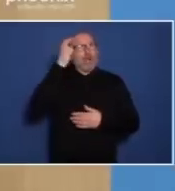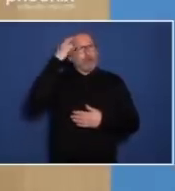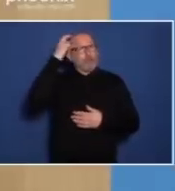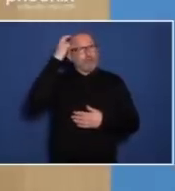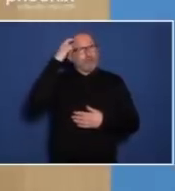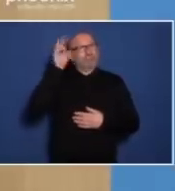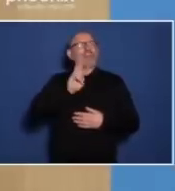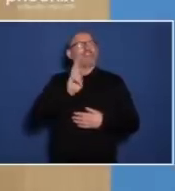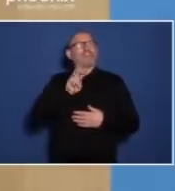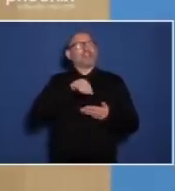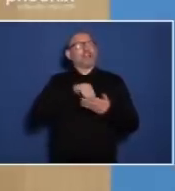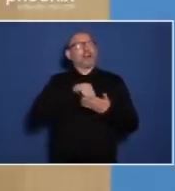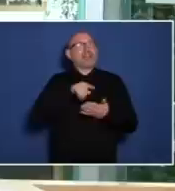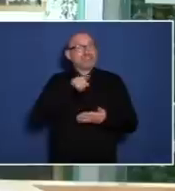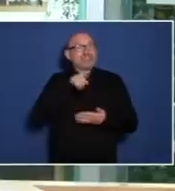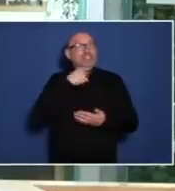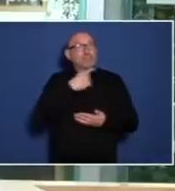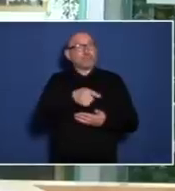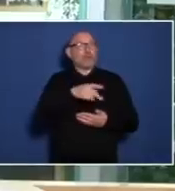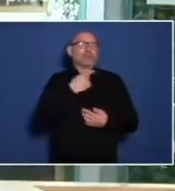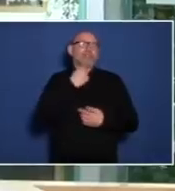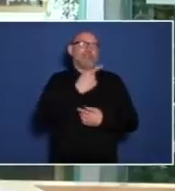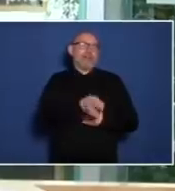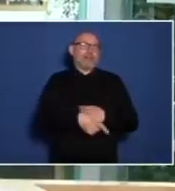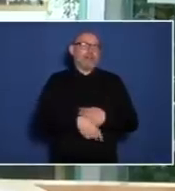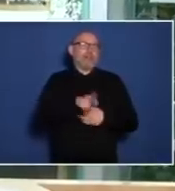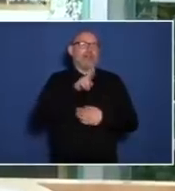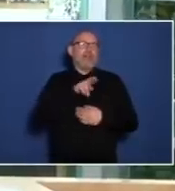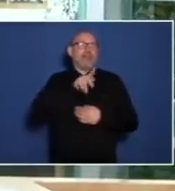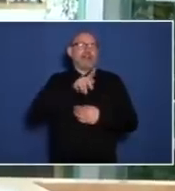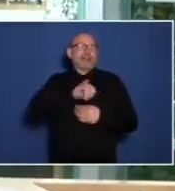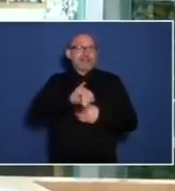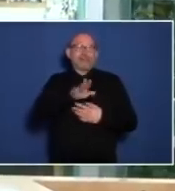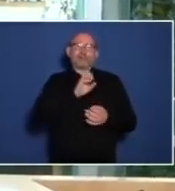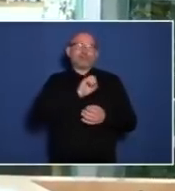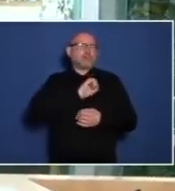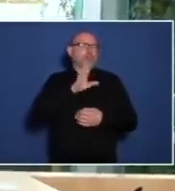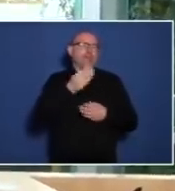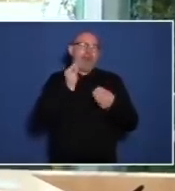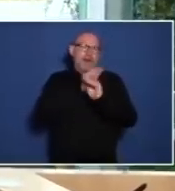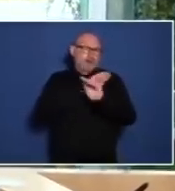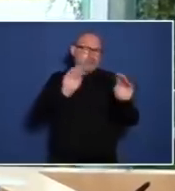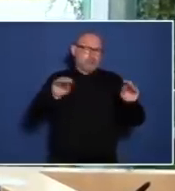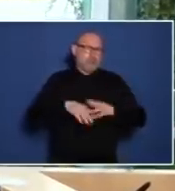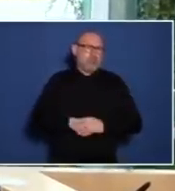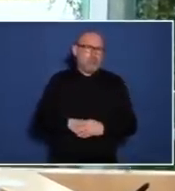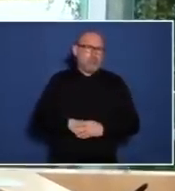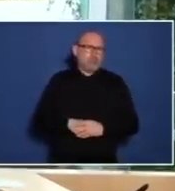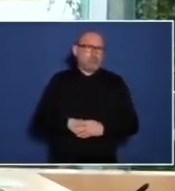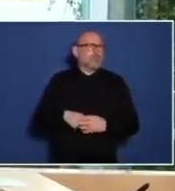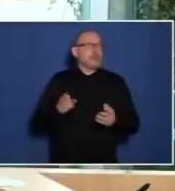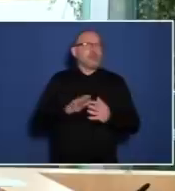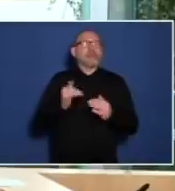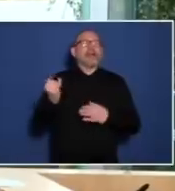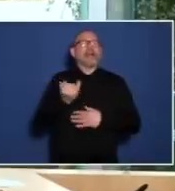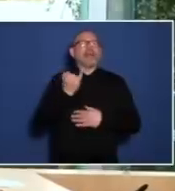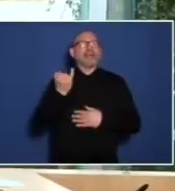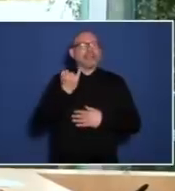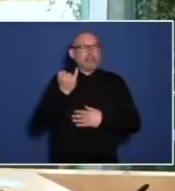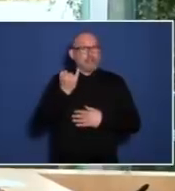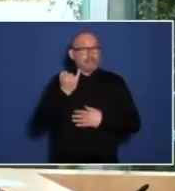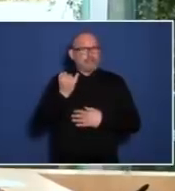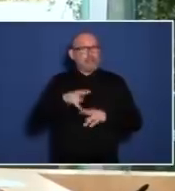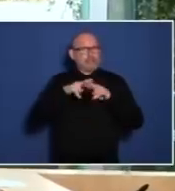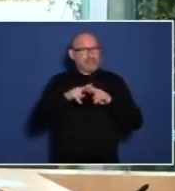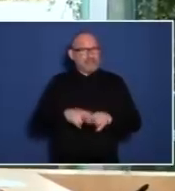Gesundheitsminister auftritt. Und er hat sich doch genau dazu geäußert. Das RKI hat sich doch genau dazu geäußert. Es bleibt ein individuelles Restrisiko